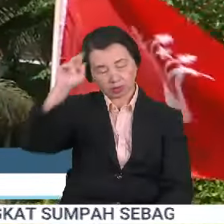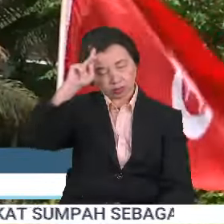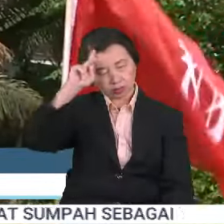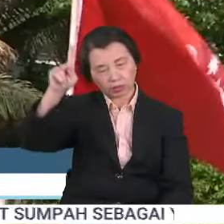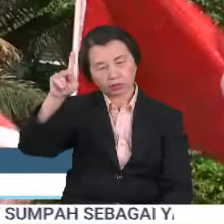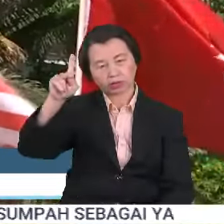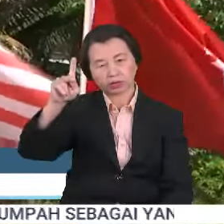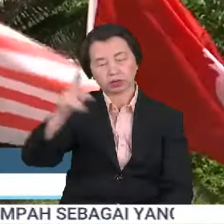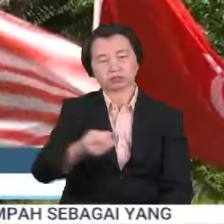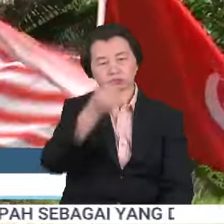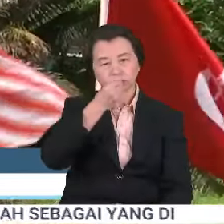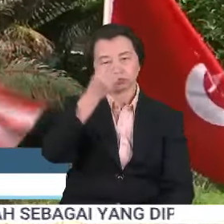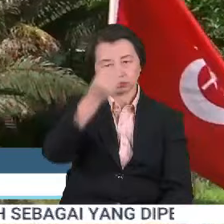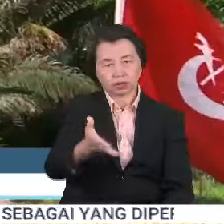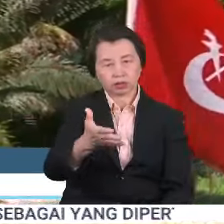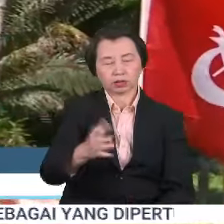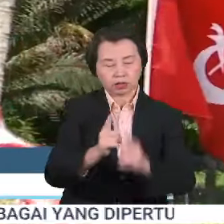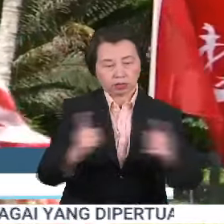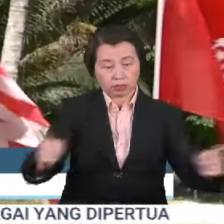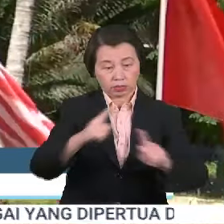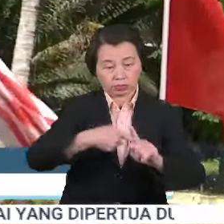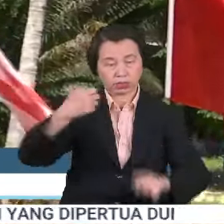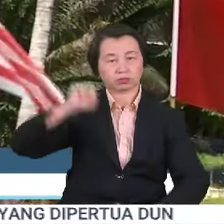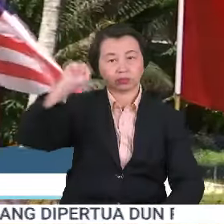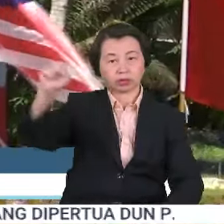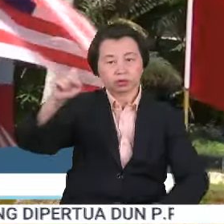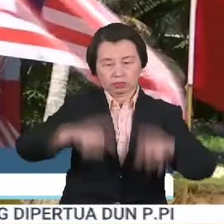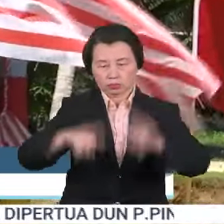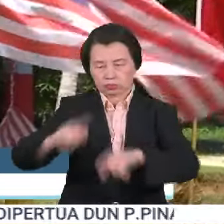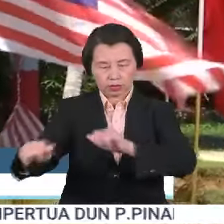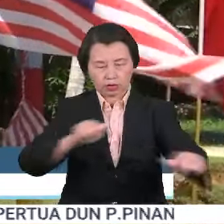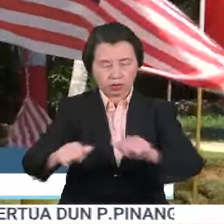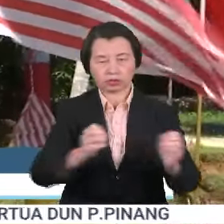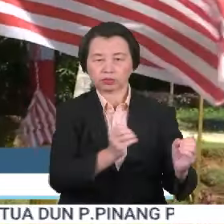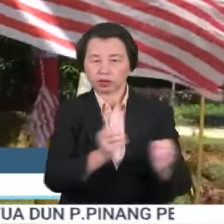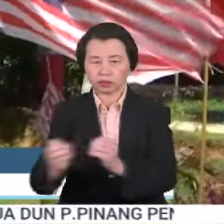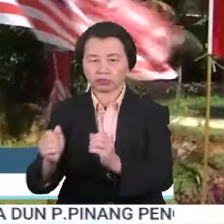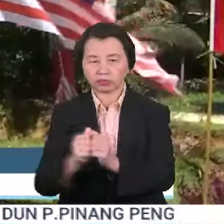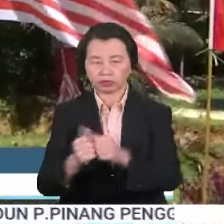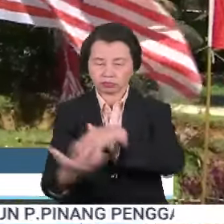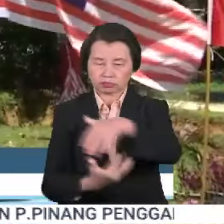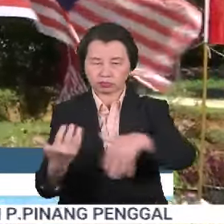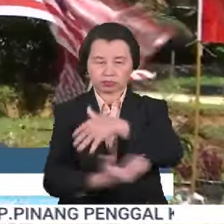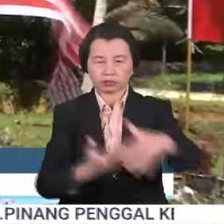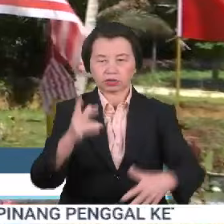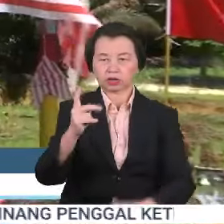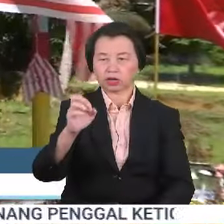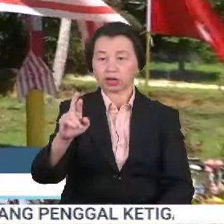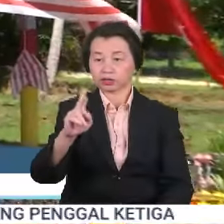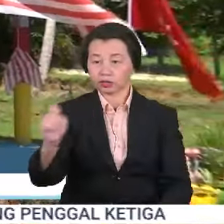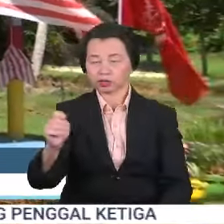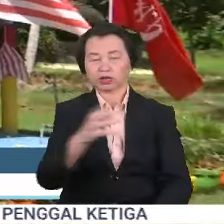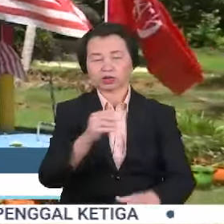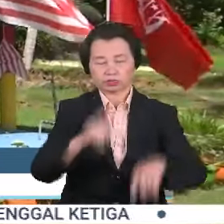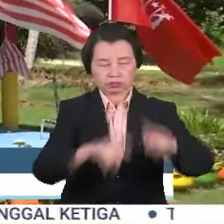Anwari Muhammad Yusuf memalukan sepanjang bulan kebangsaan berbagai tipe dianjur dengan kolaborasi KRT dan